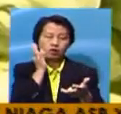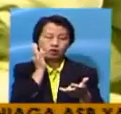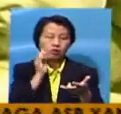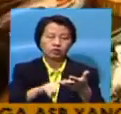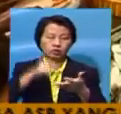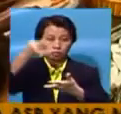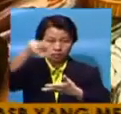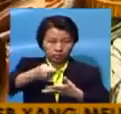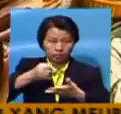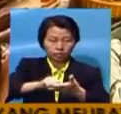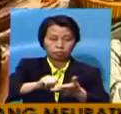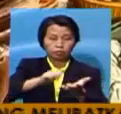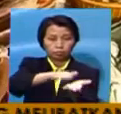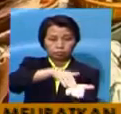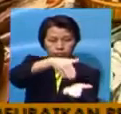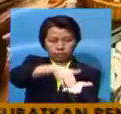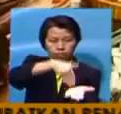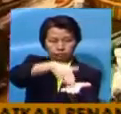import dan